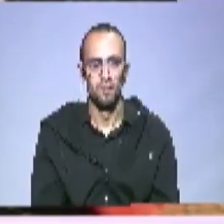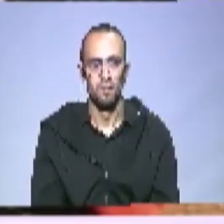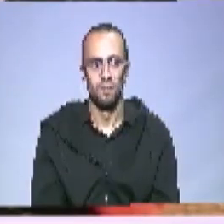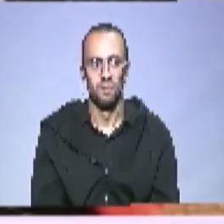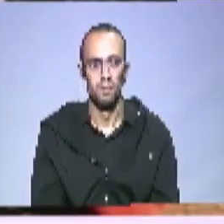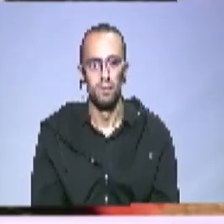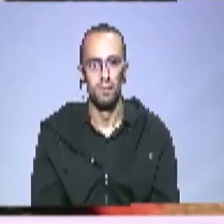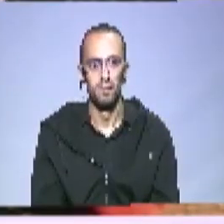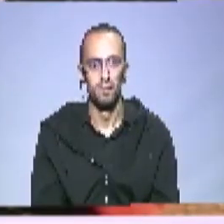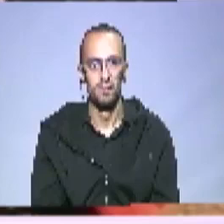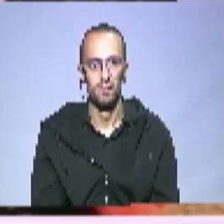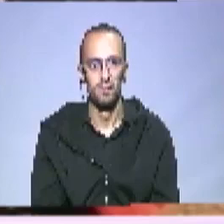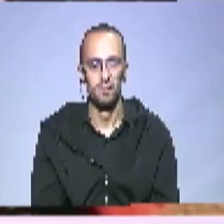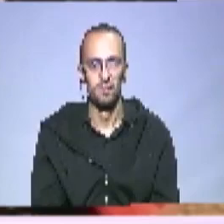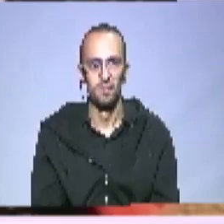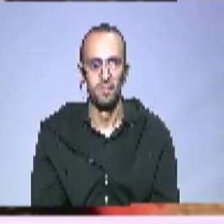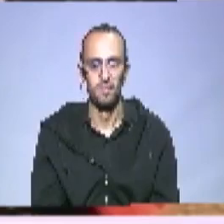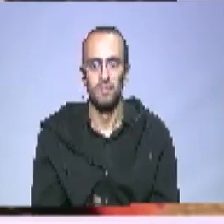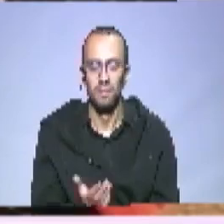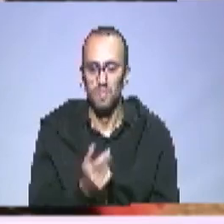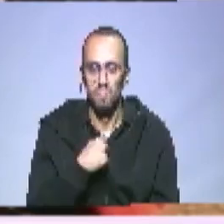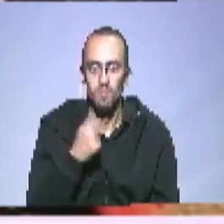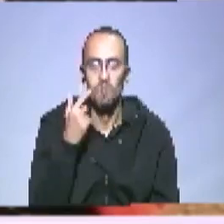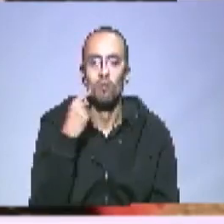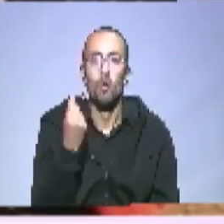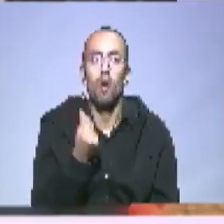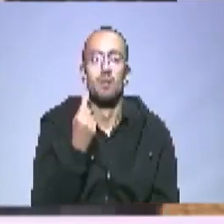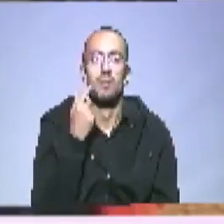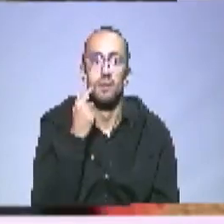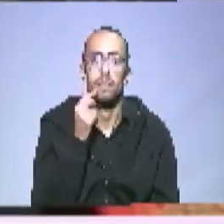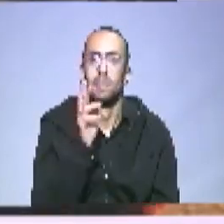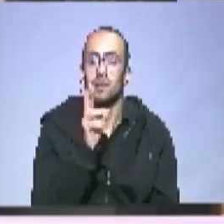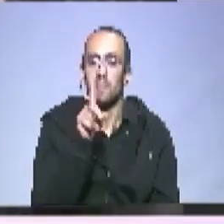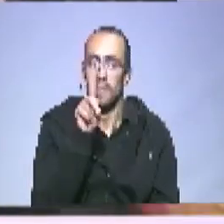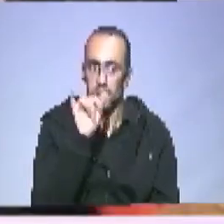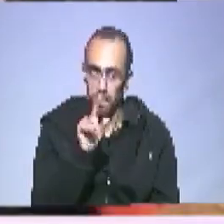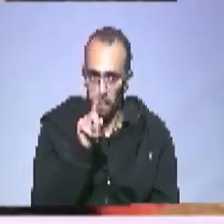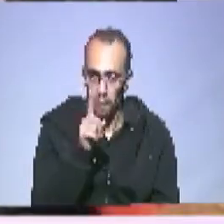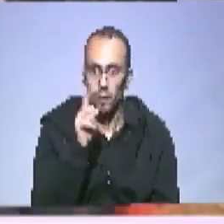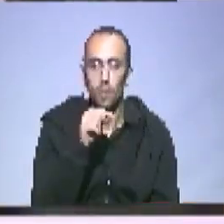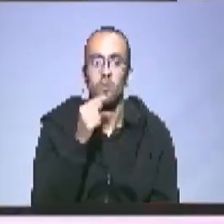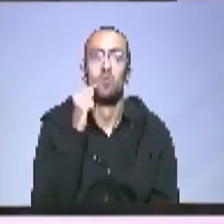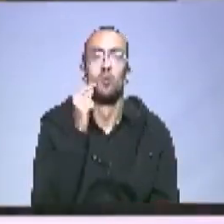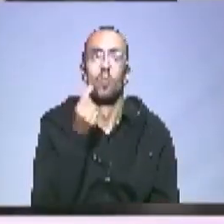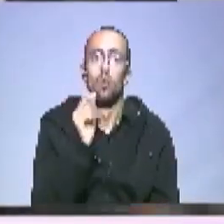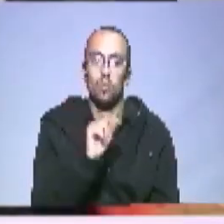أنت محتاجة تبقى مسكرة معاكي، فأنا حاطط زبيب وهدي معلقة سكر كمان.